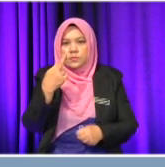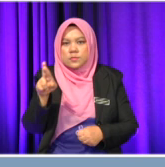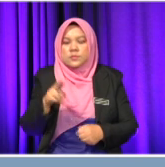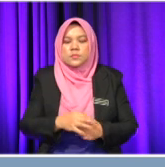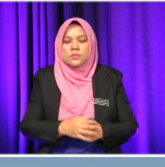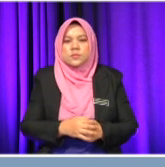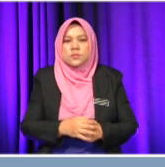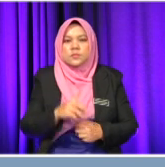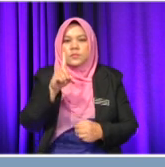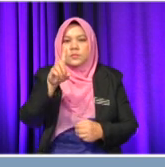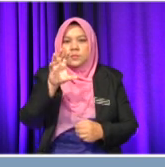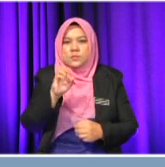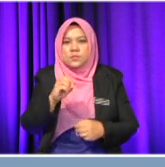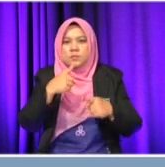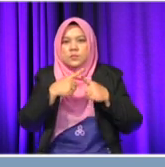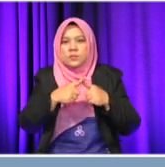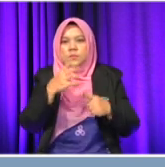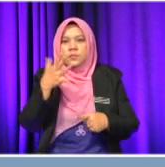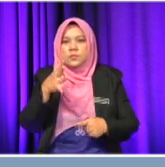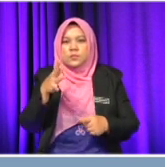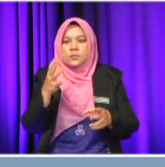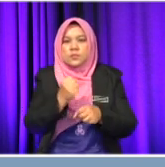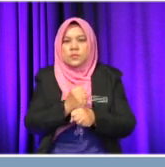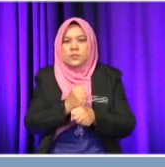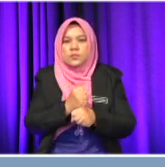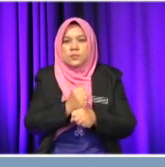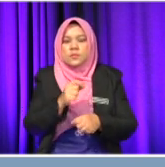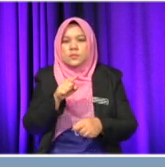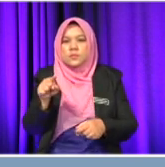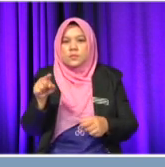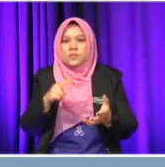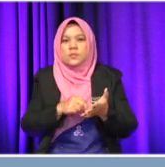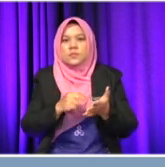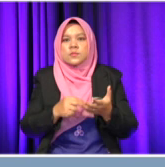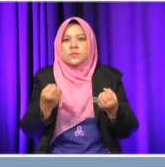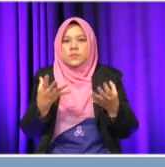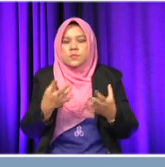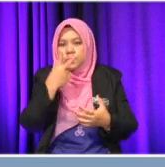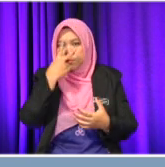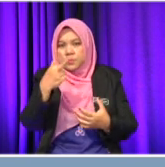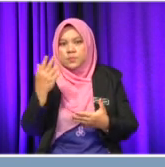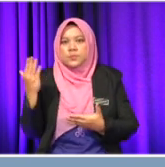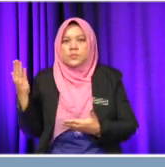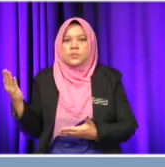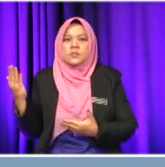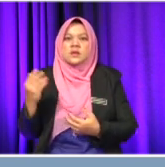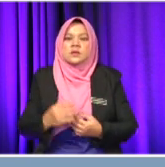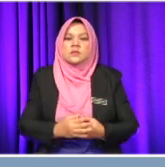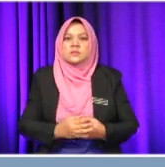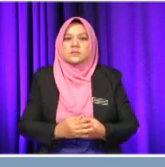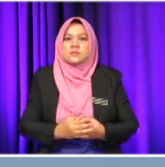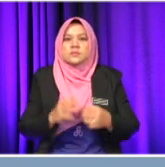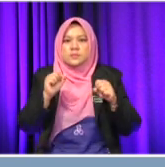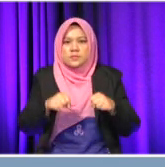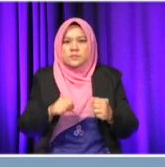yang ini pun 150 kali dengan 15 kita akan dapat lah nilai-nilai diatur kalkulator